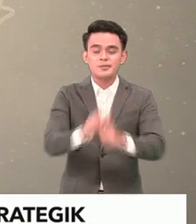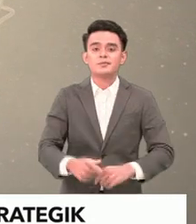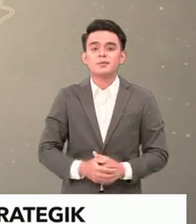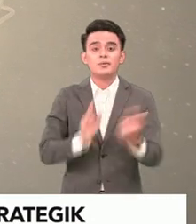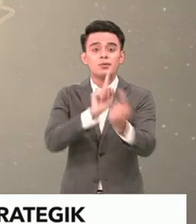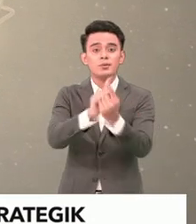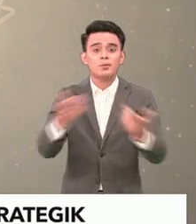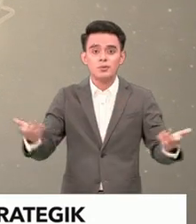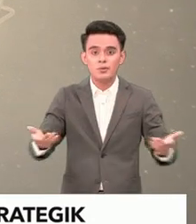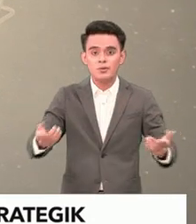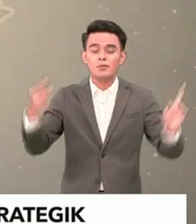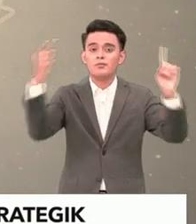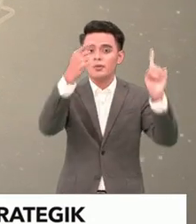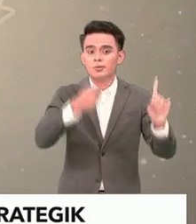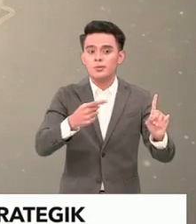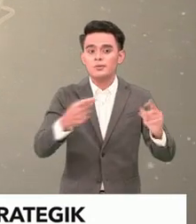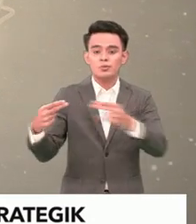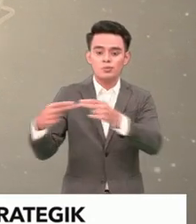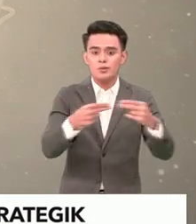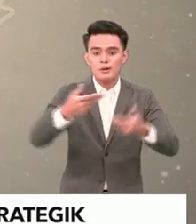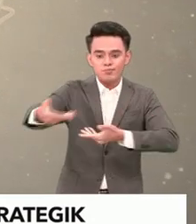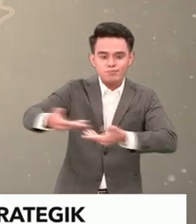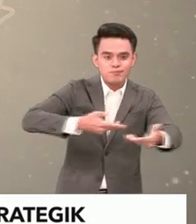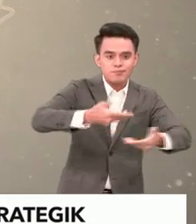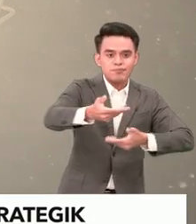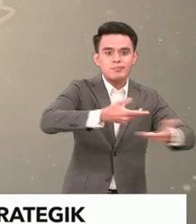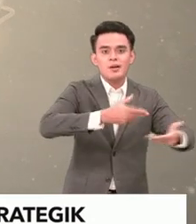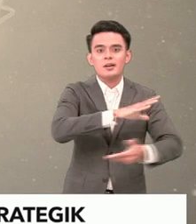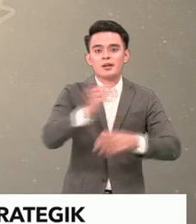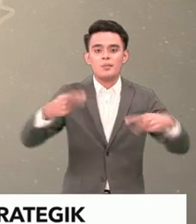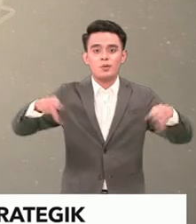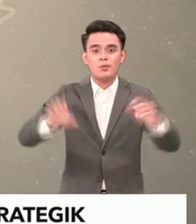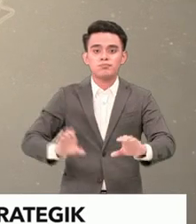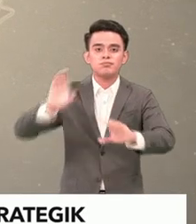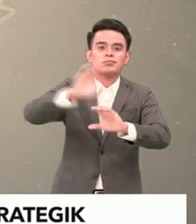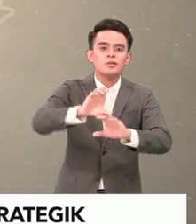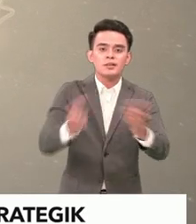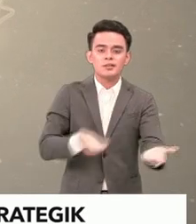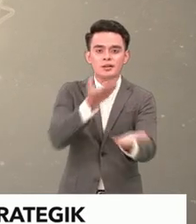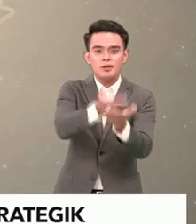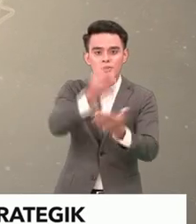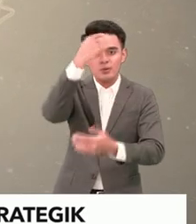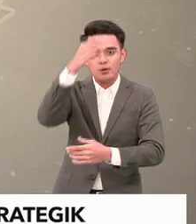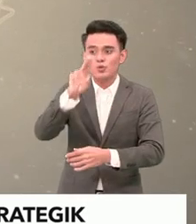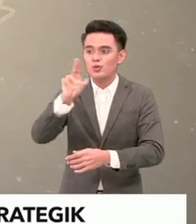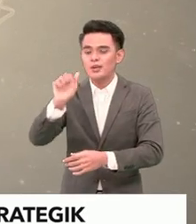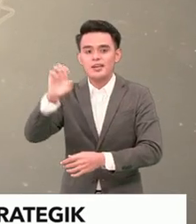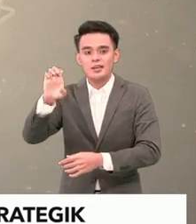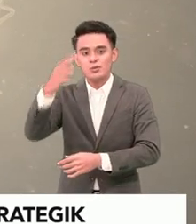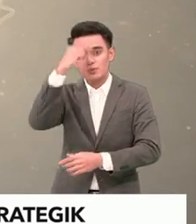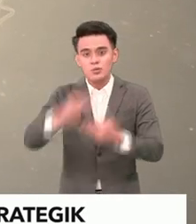pertemuan itu juga tertumpuk kepada hubungan dagangan dan peluang Pelabuhan termasuk cadangan kepada Wei untuk